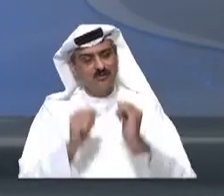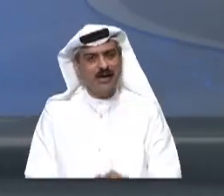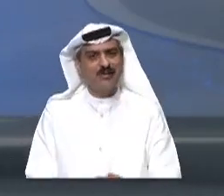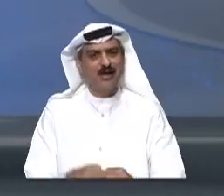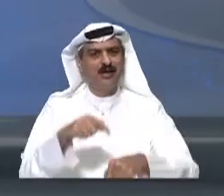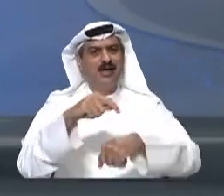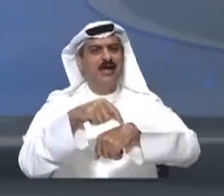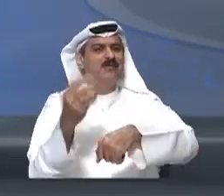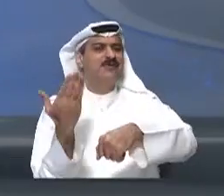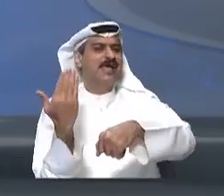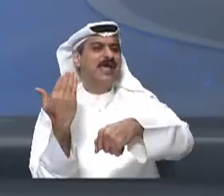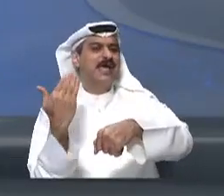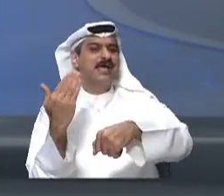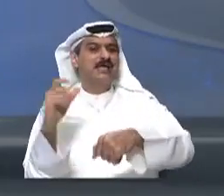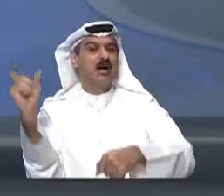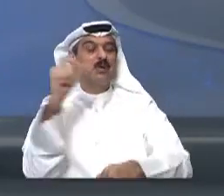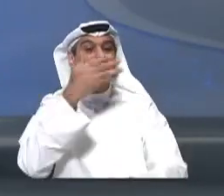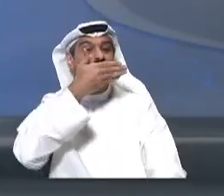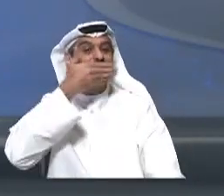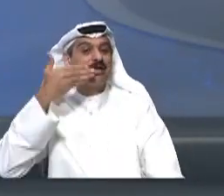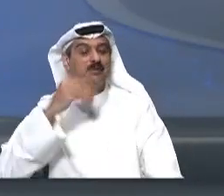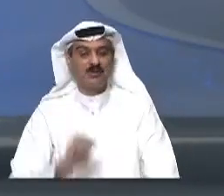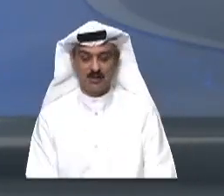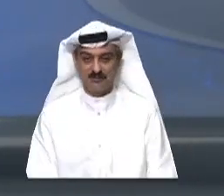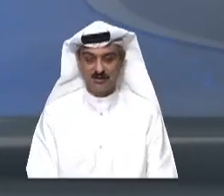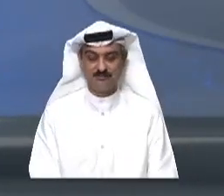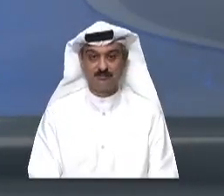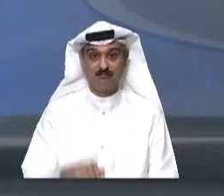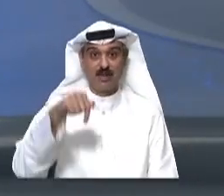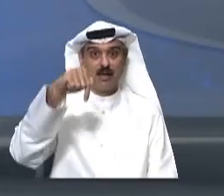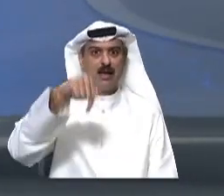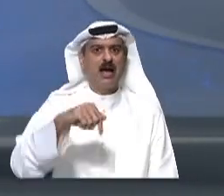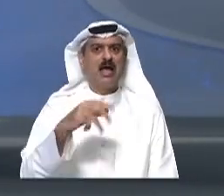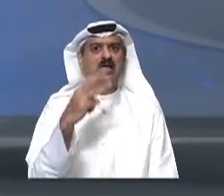المبارك. ويستفيد من هذه الحملة أكثر من